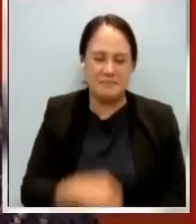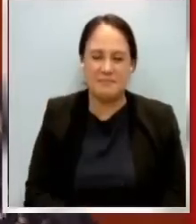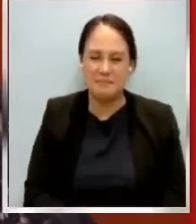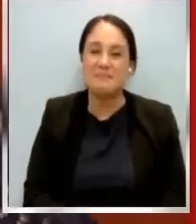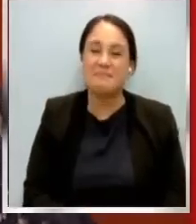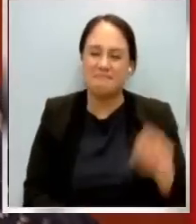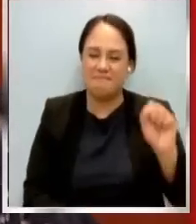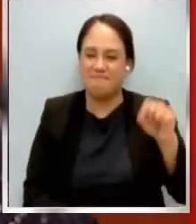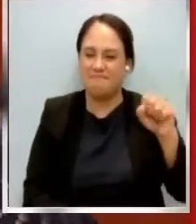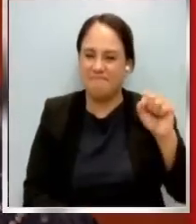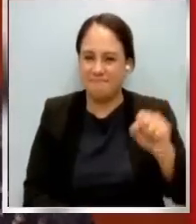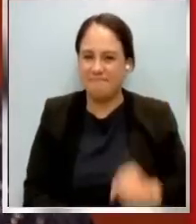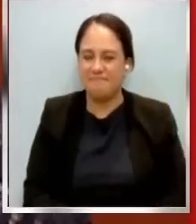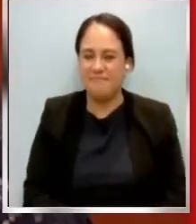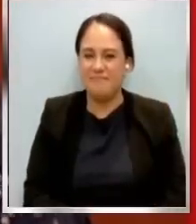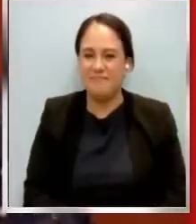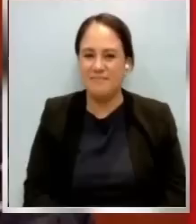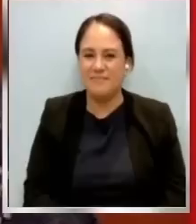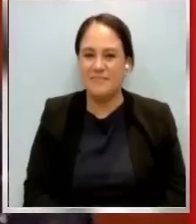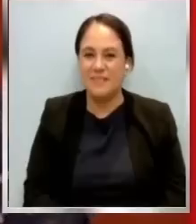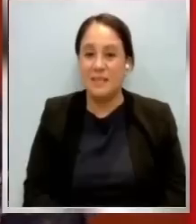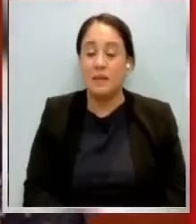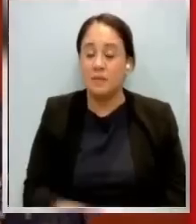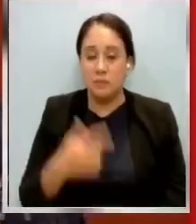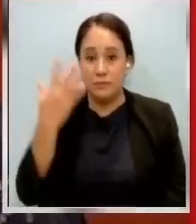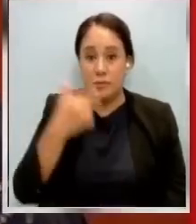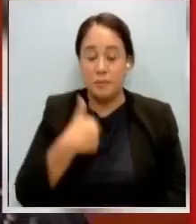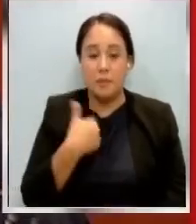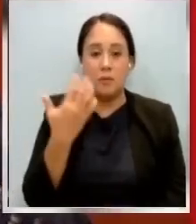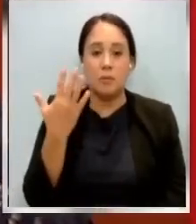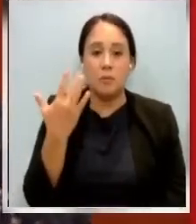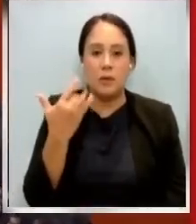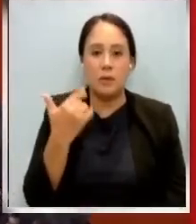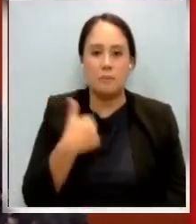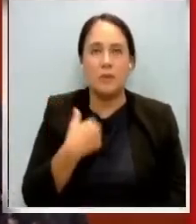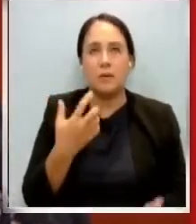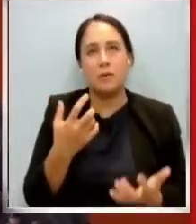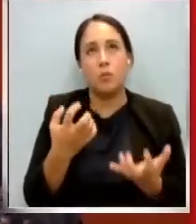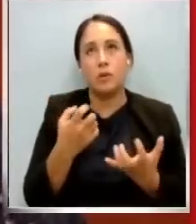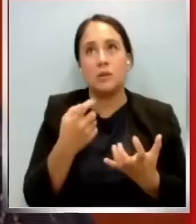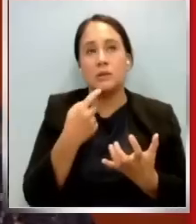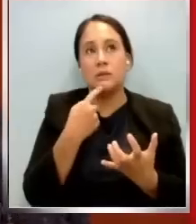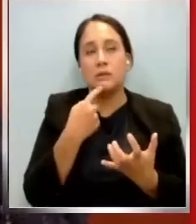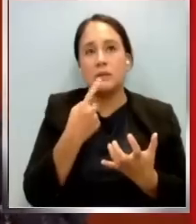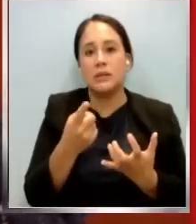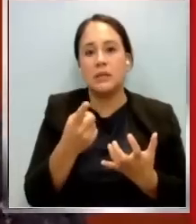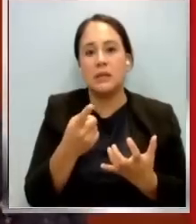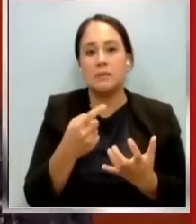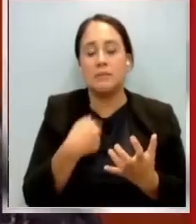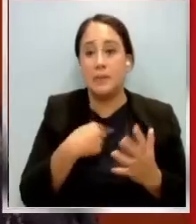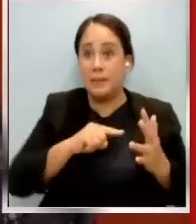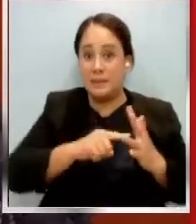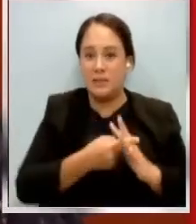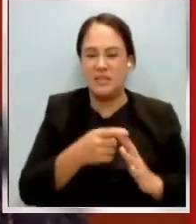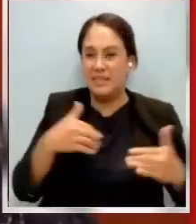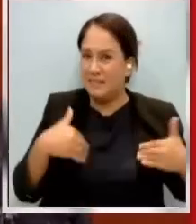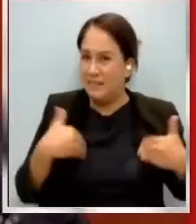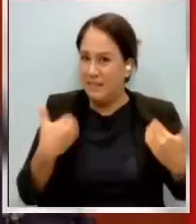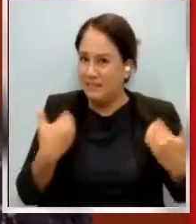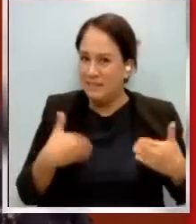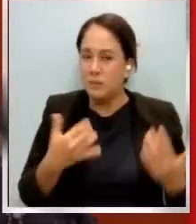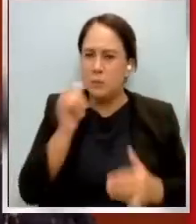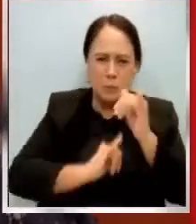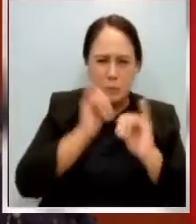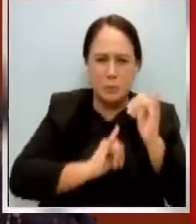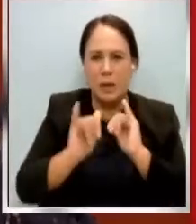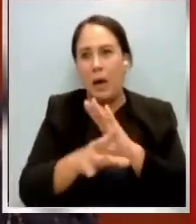sa pagkakataong to, pwede kong sabihin, yung pagsimula ko nung teenage years ko nang umiinom ako at lumalabas ako at naglalasing ako, I